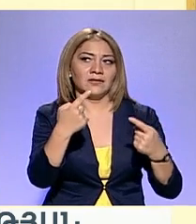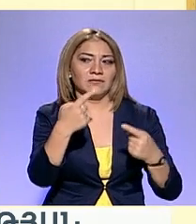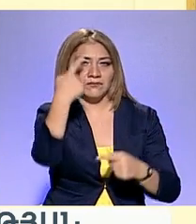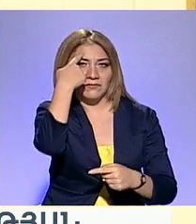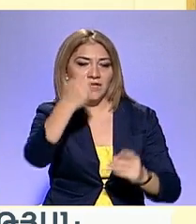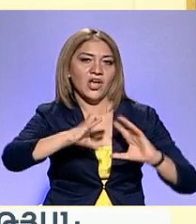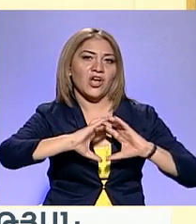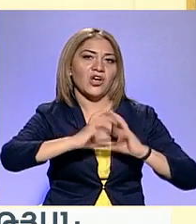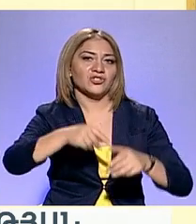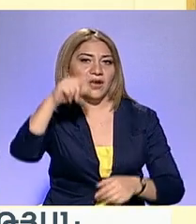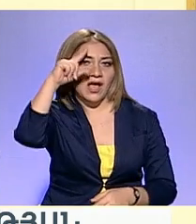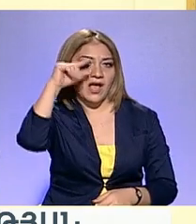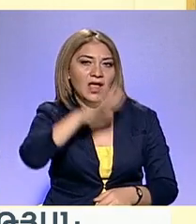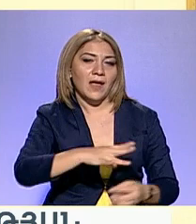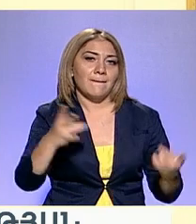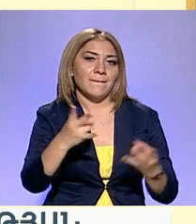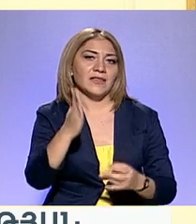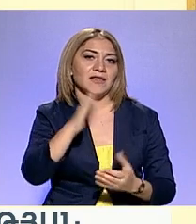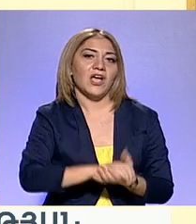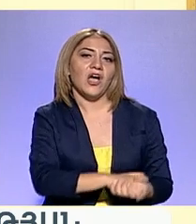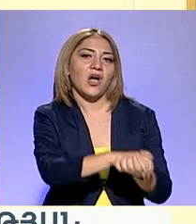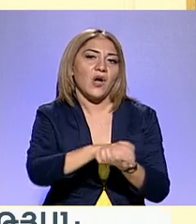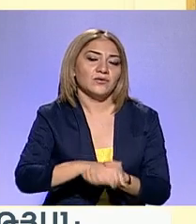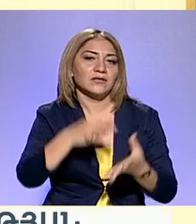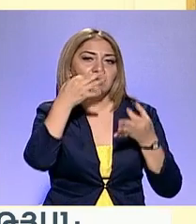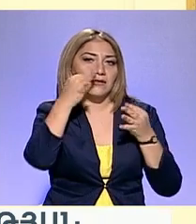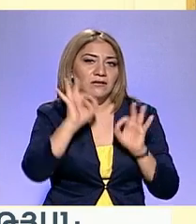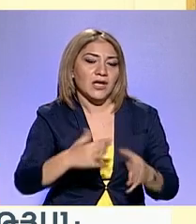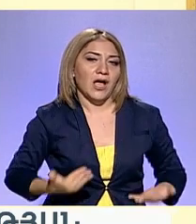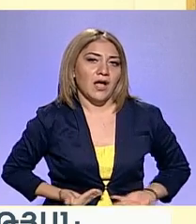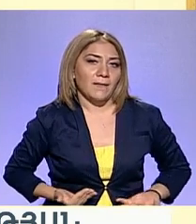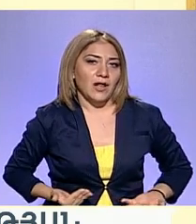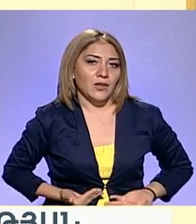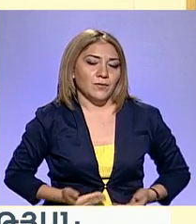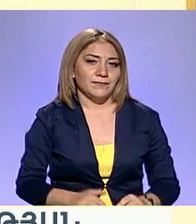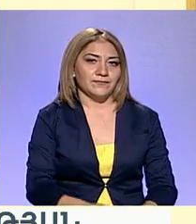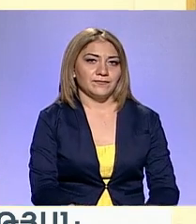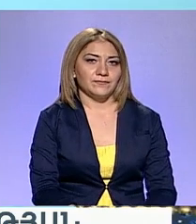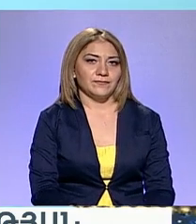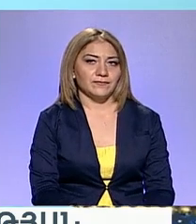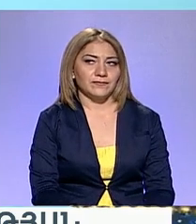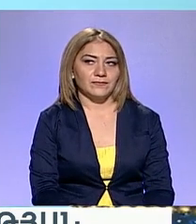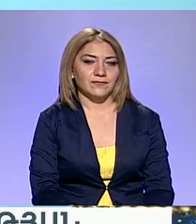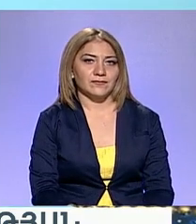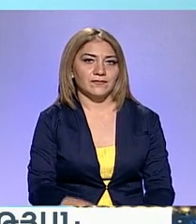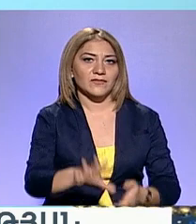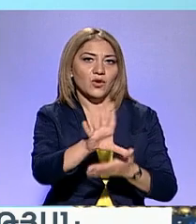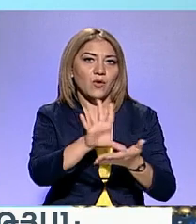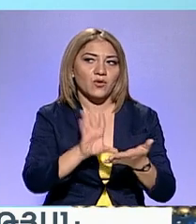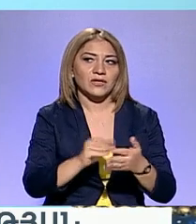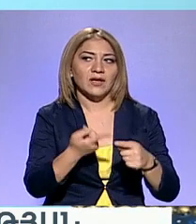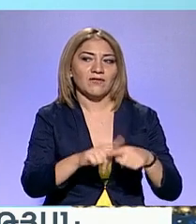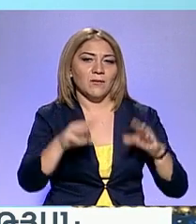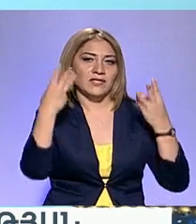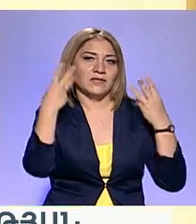մեսիջներ։ Հայաստանը պետք է լինի խաղաղության, բարեկեցության և օրինակ որպես